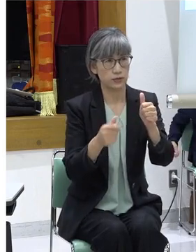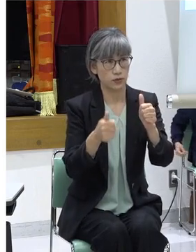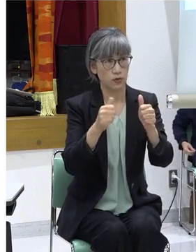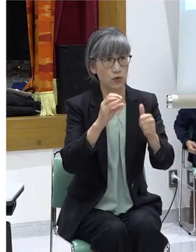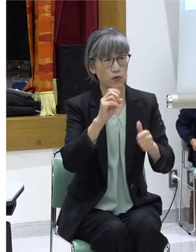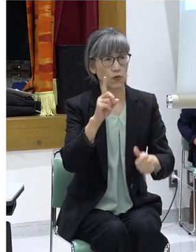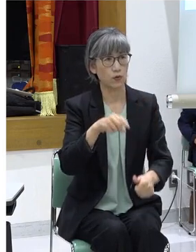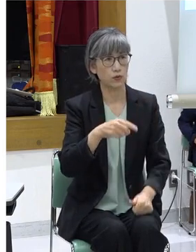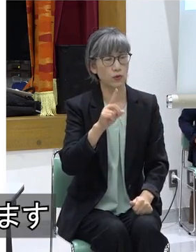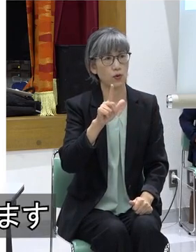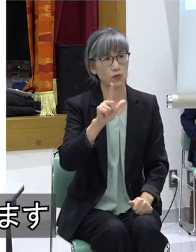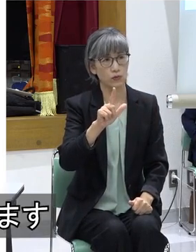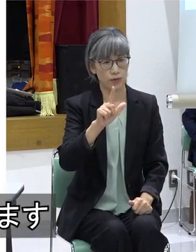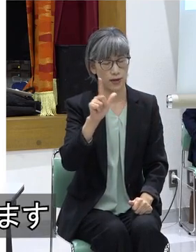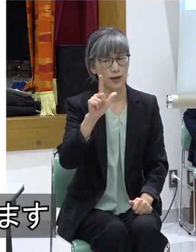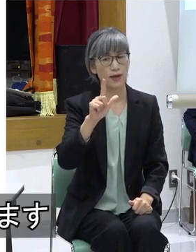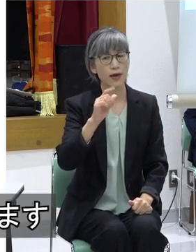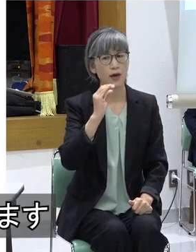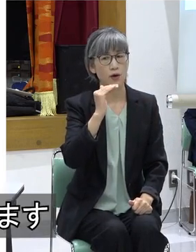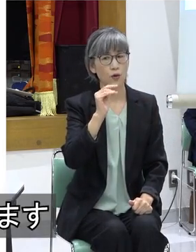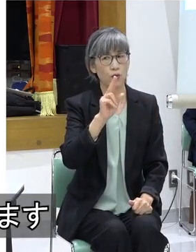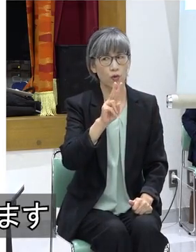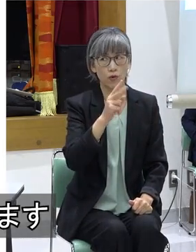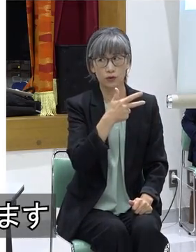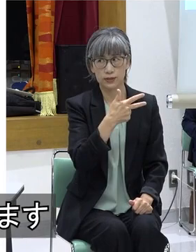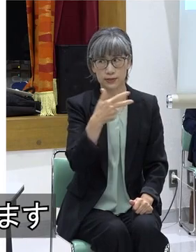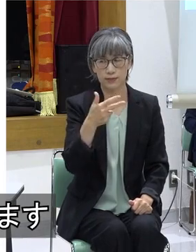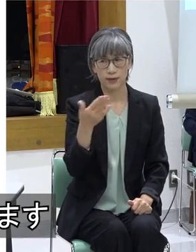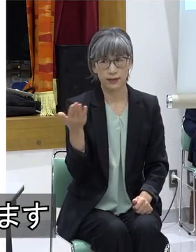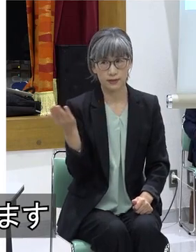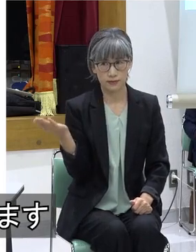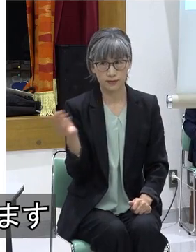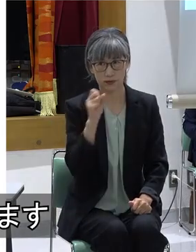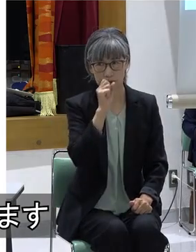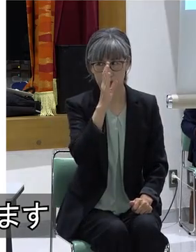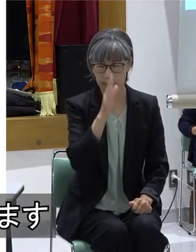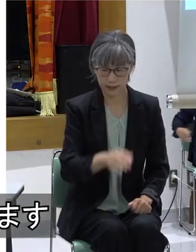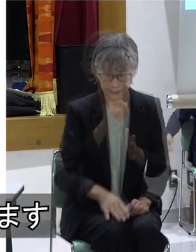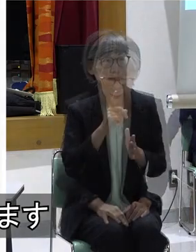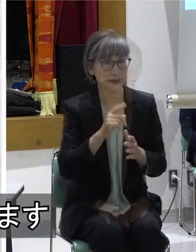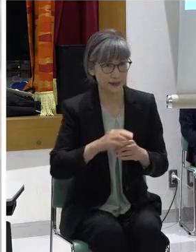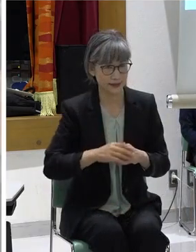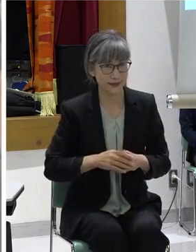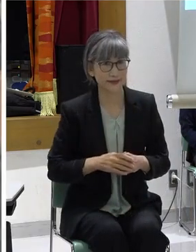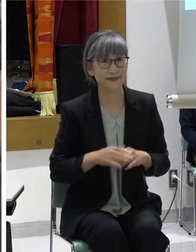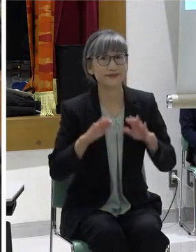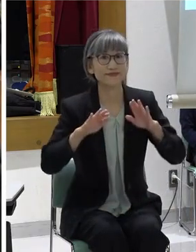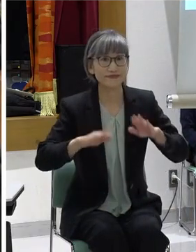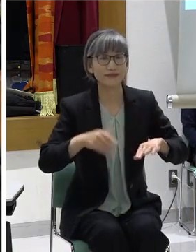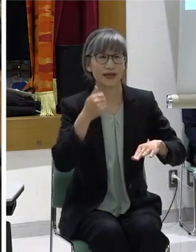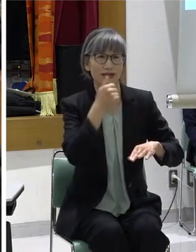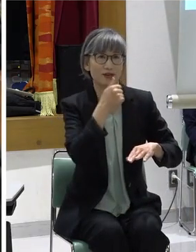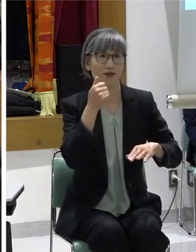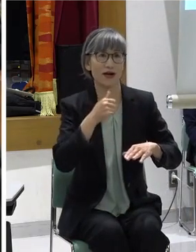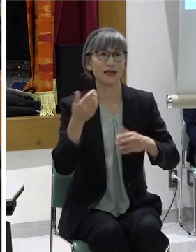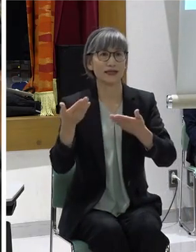尾上浩二先生です。それでは尾上先生、よろしくお願いいたします。 ご紹介いただき